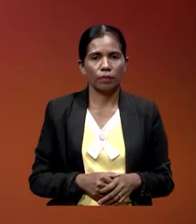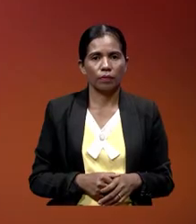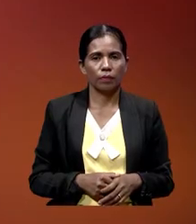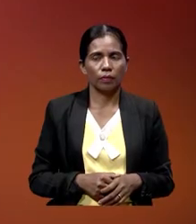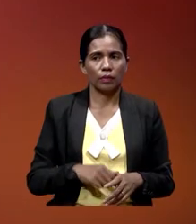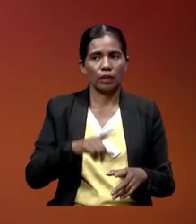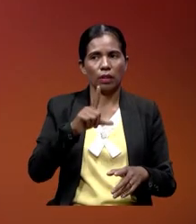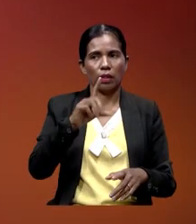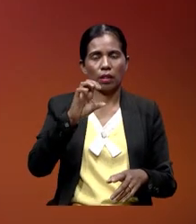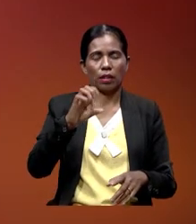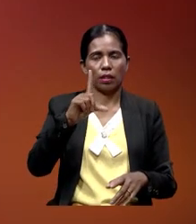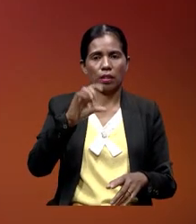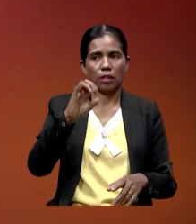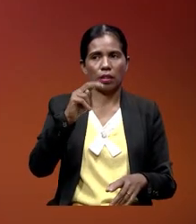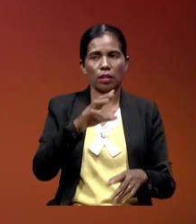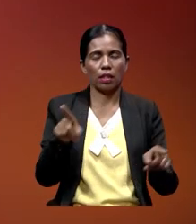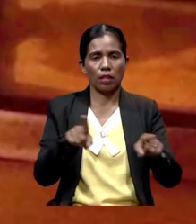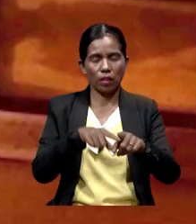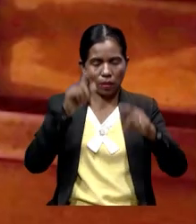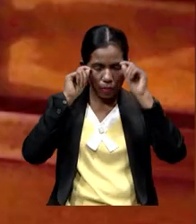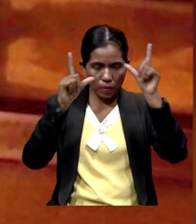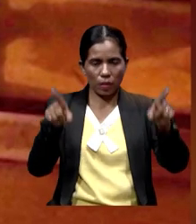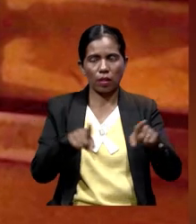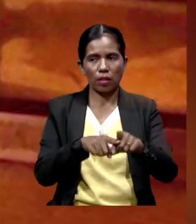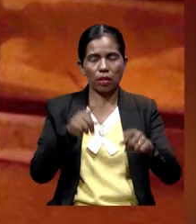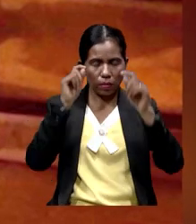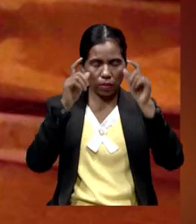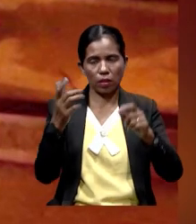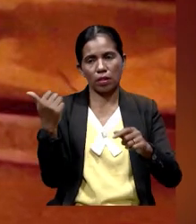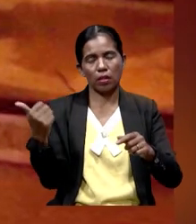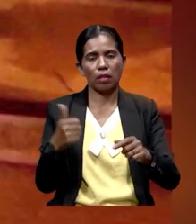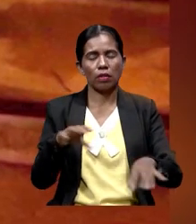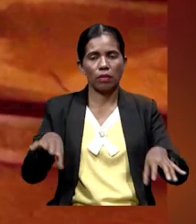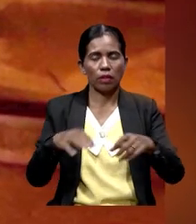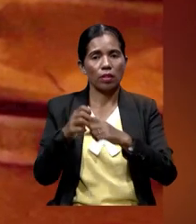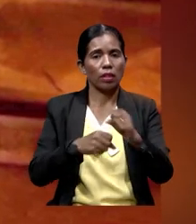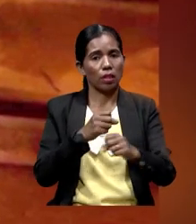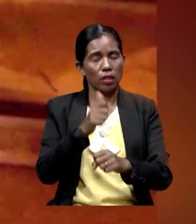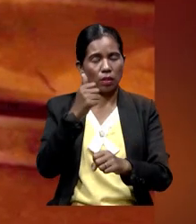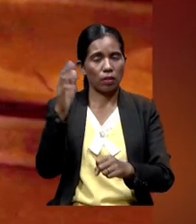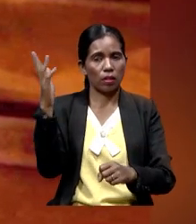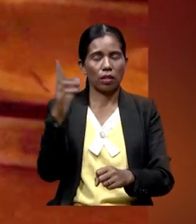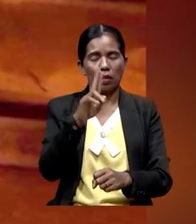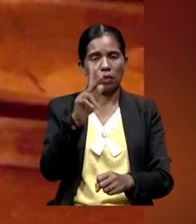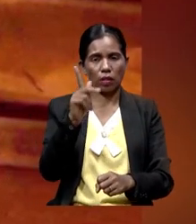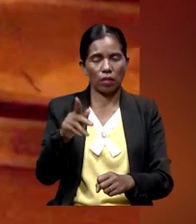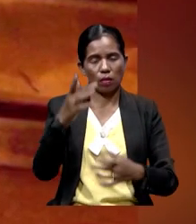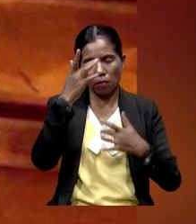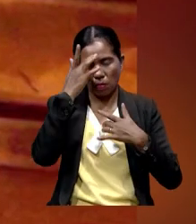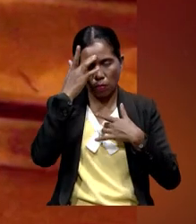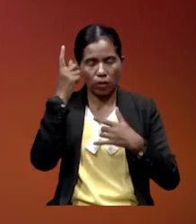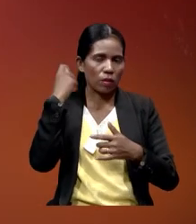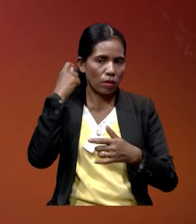Lelinya Alves nudar timoruan ida husi timoruan sira seluk nebe serbisu yang latera durante tinang sanul resin lelinya hetan ataka sam no sofre